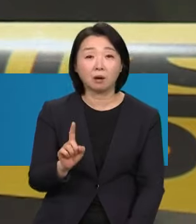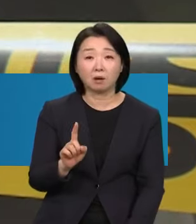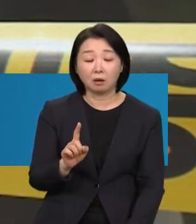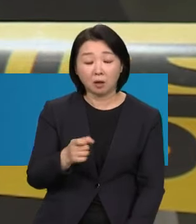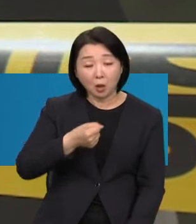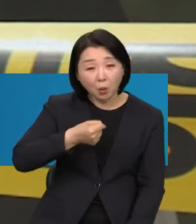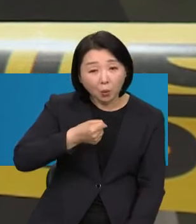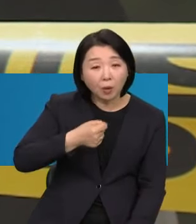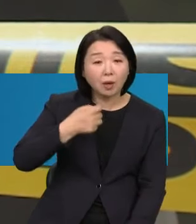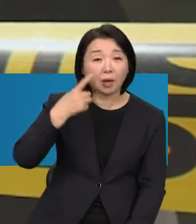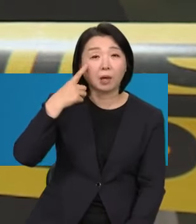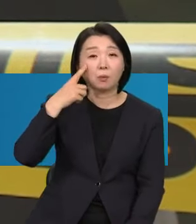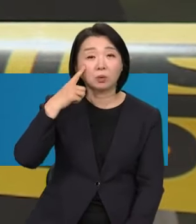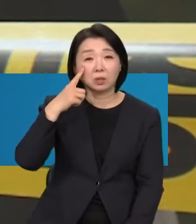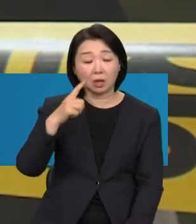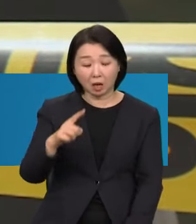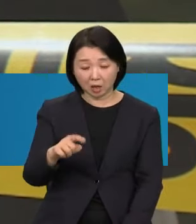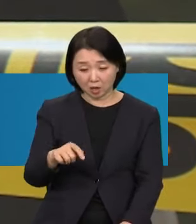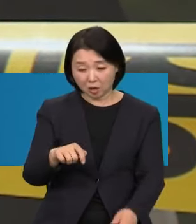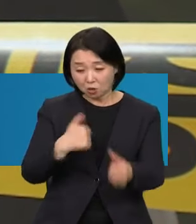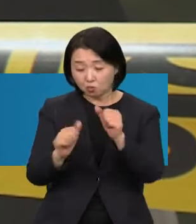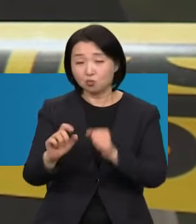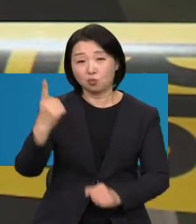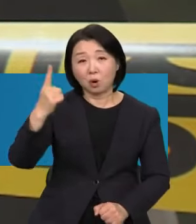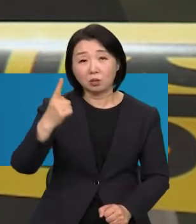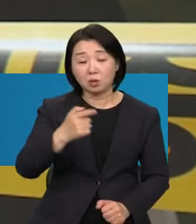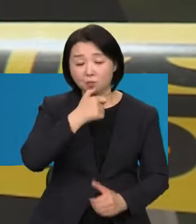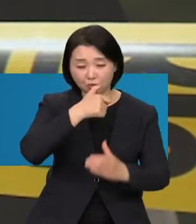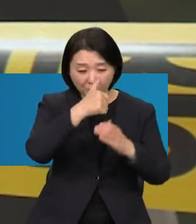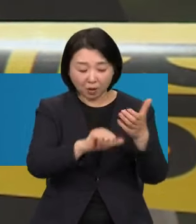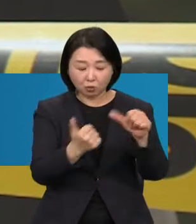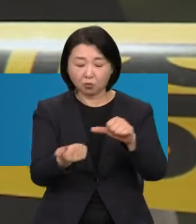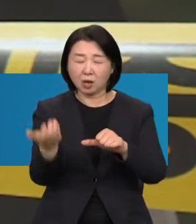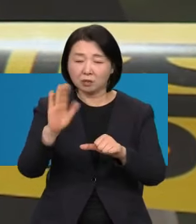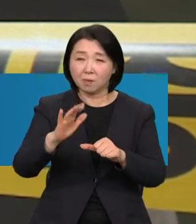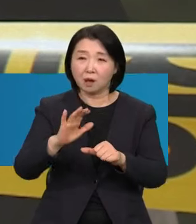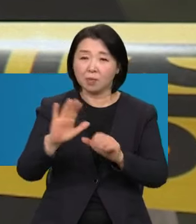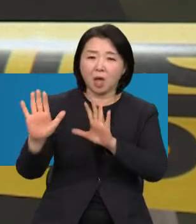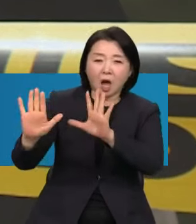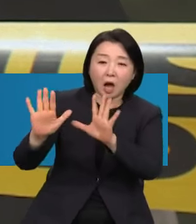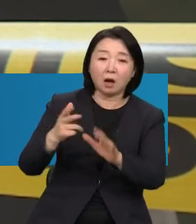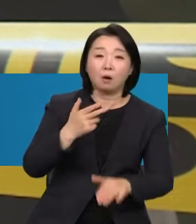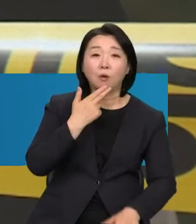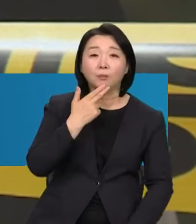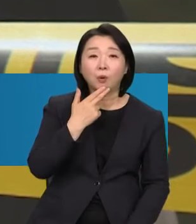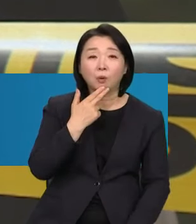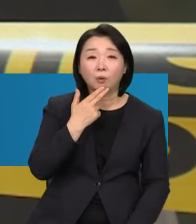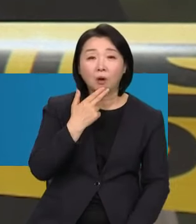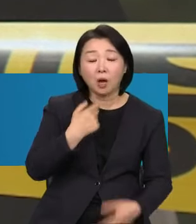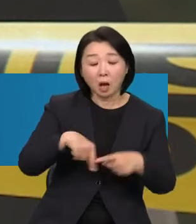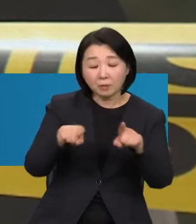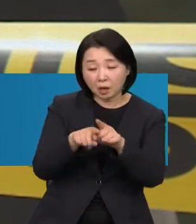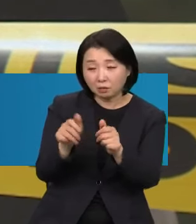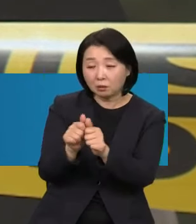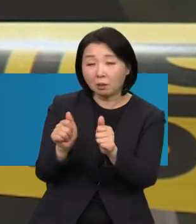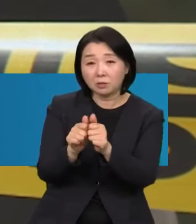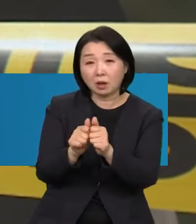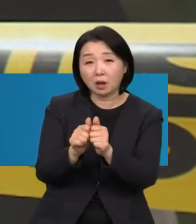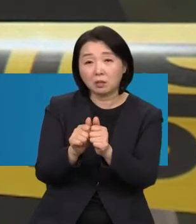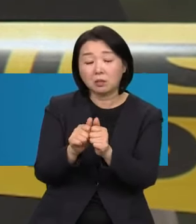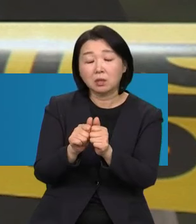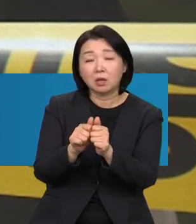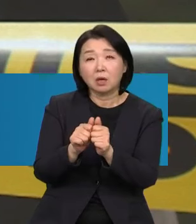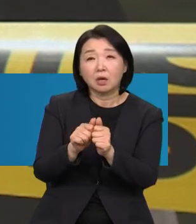취재를 해보니 사이는 익사 있데 저항한 흔적이 없습니다 함께 있던 남성은 약의 취해 있다 깨어보니 숨져